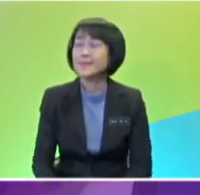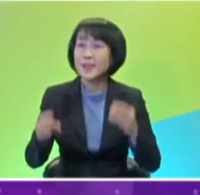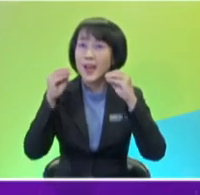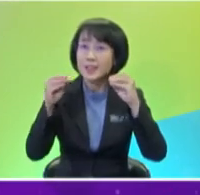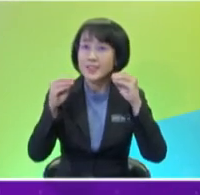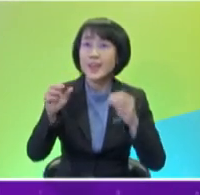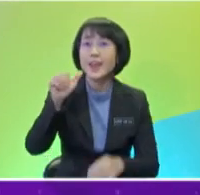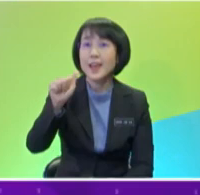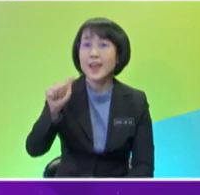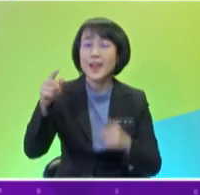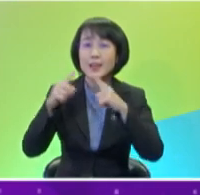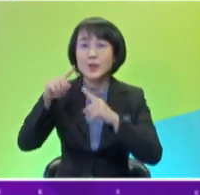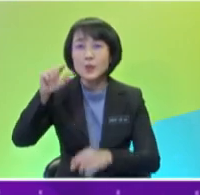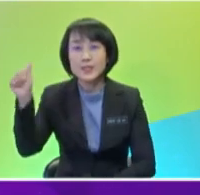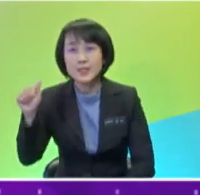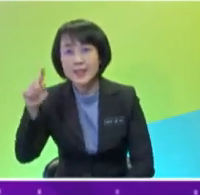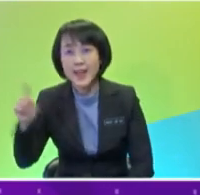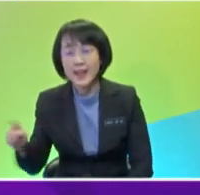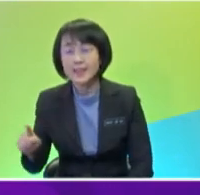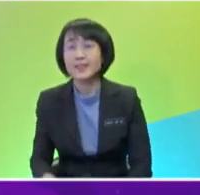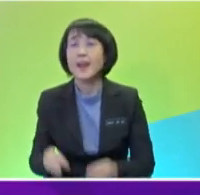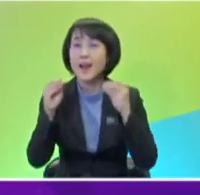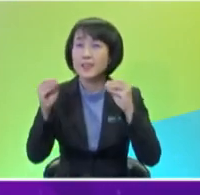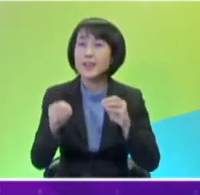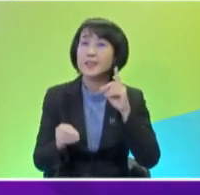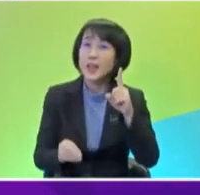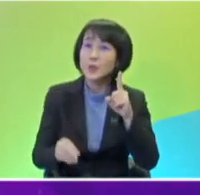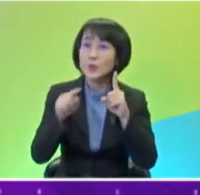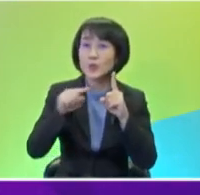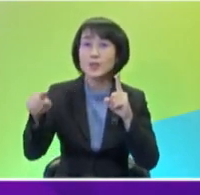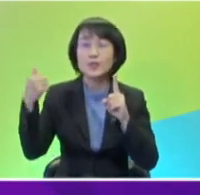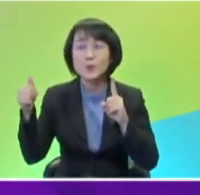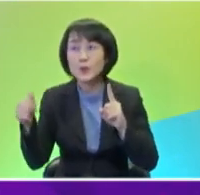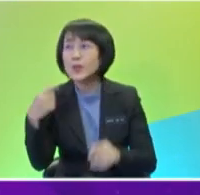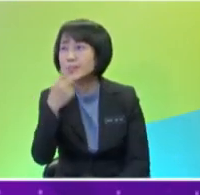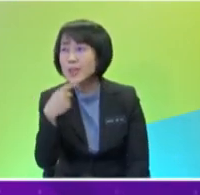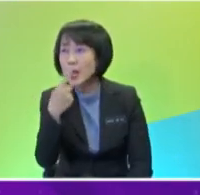satu hingga 10 dan seterusnya Siapakah beliau